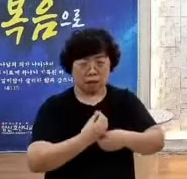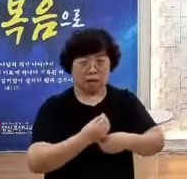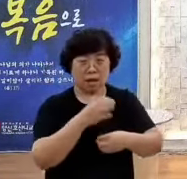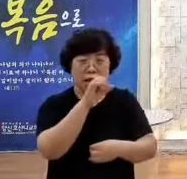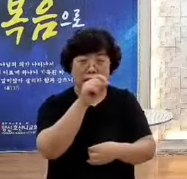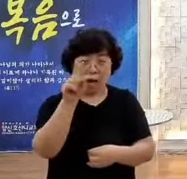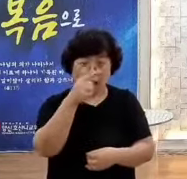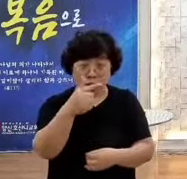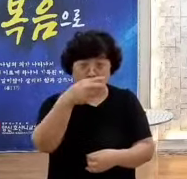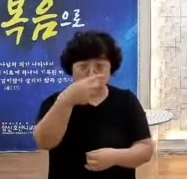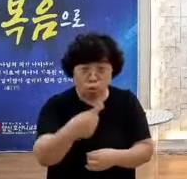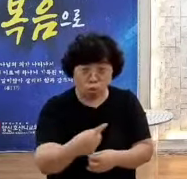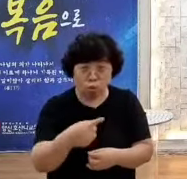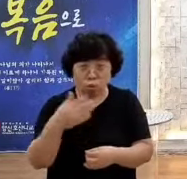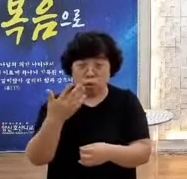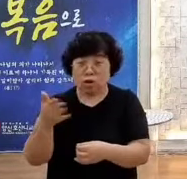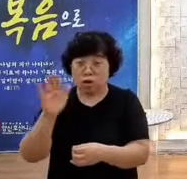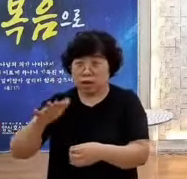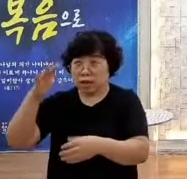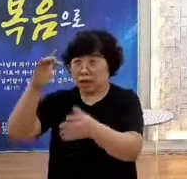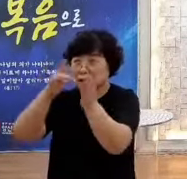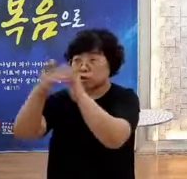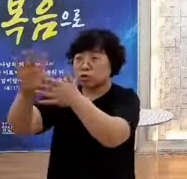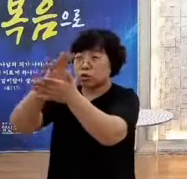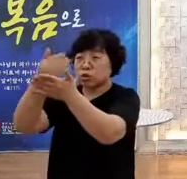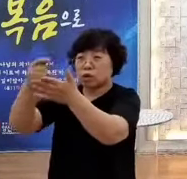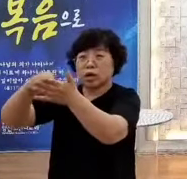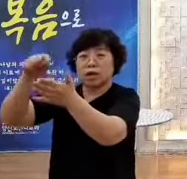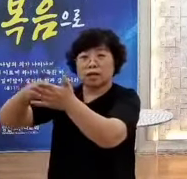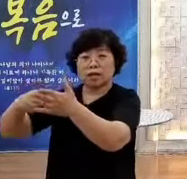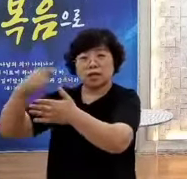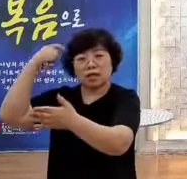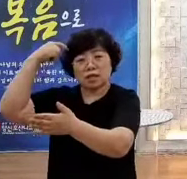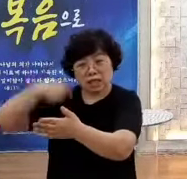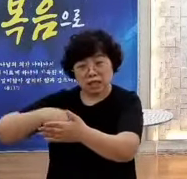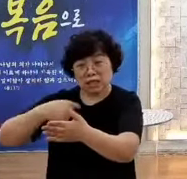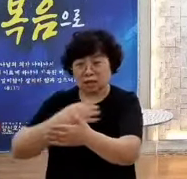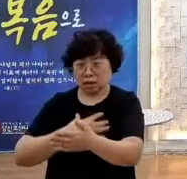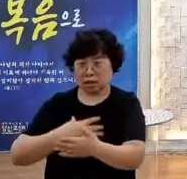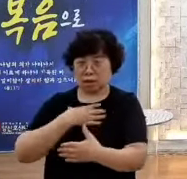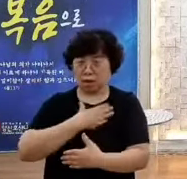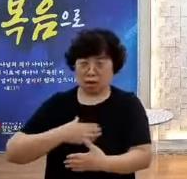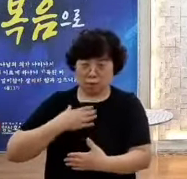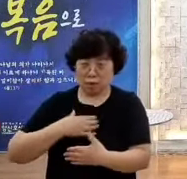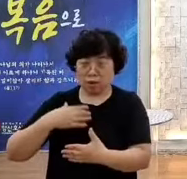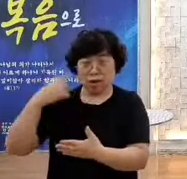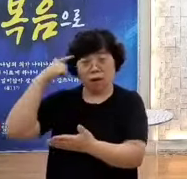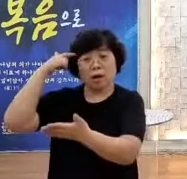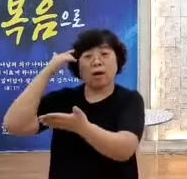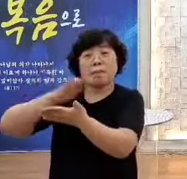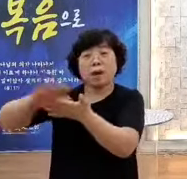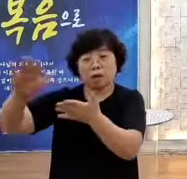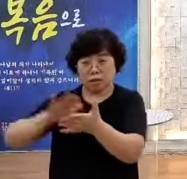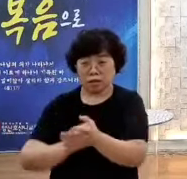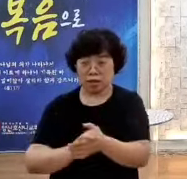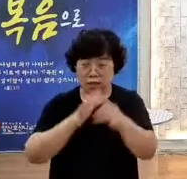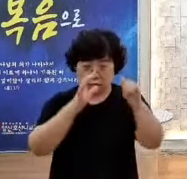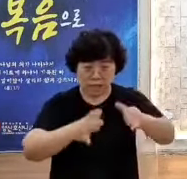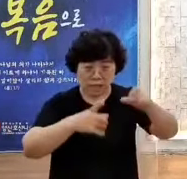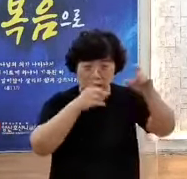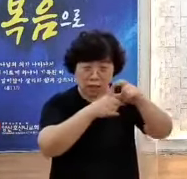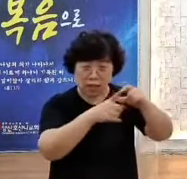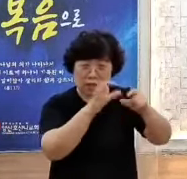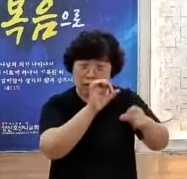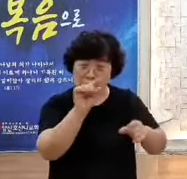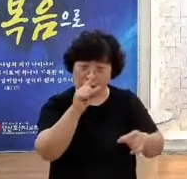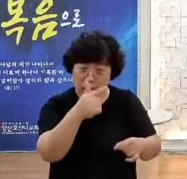여러분, 이게 주님이 주시는 평안이에요. 세상적으로 심리학적으로 생각할 때는 안도감이라고 말했지만, 제가 오늘